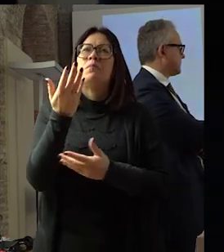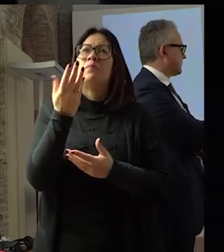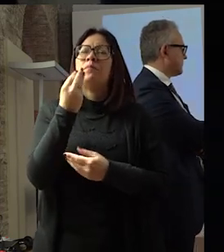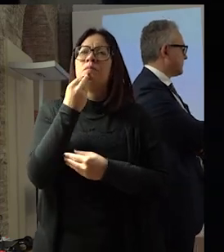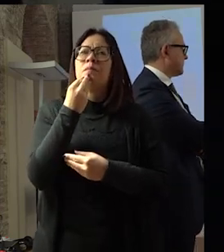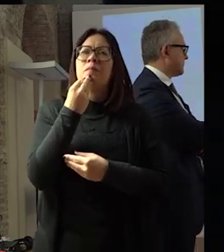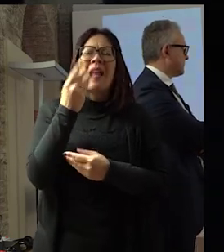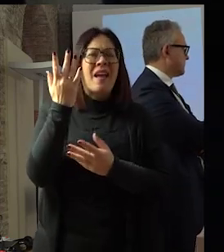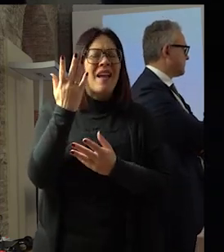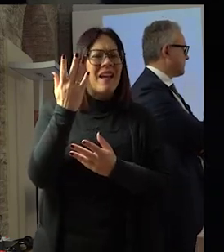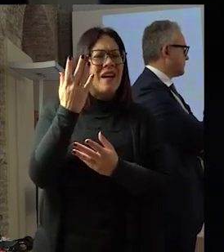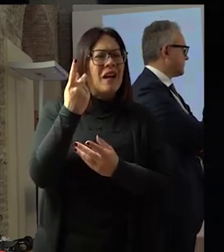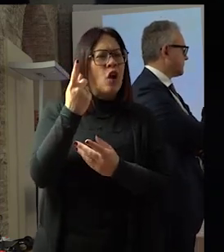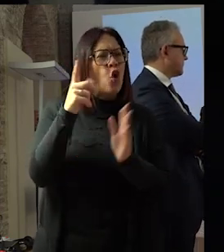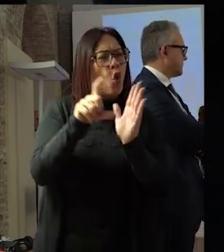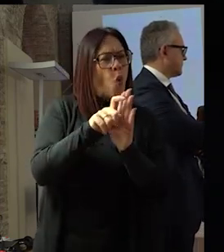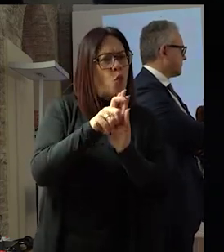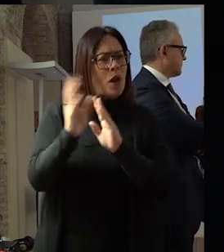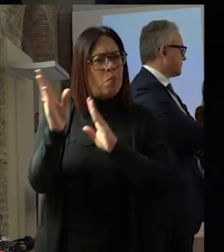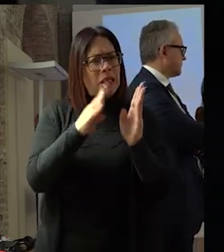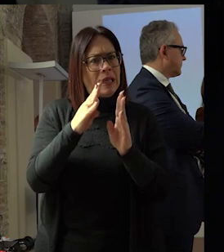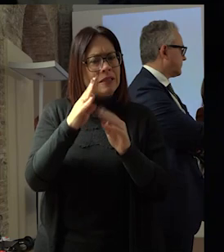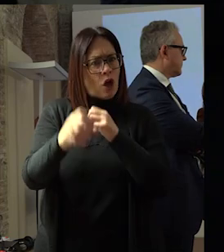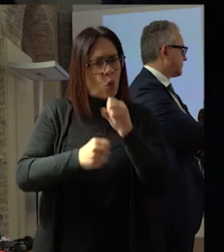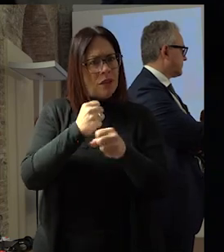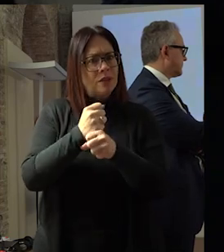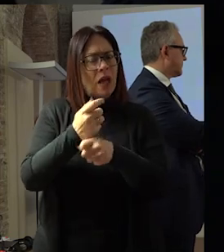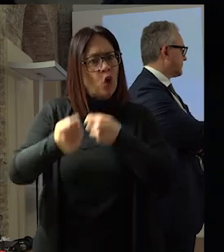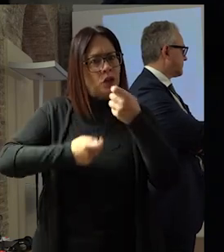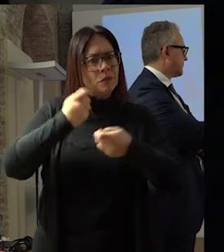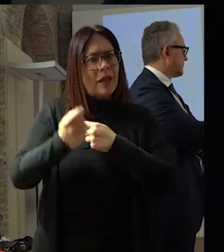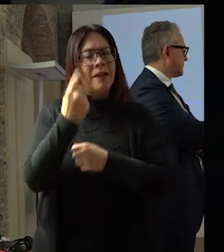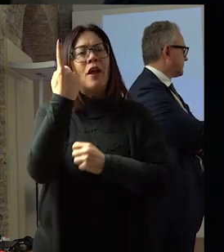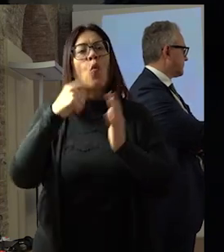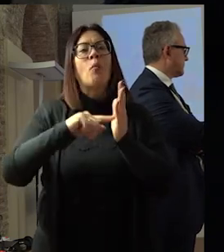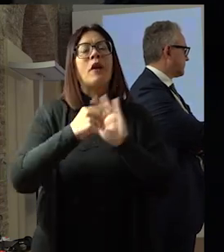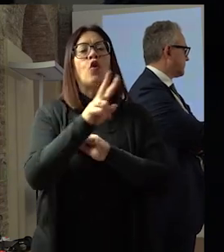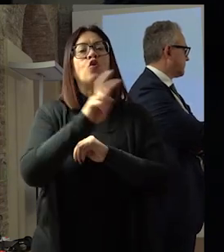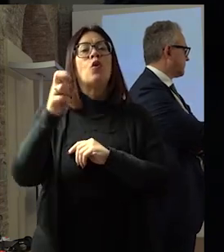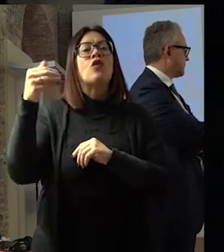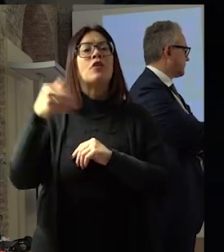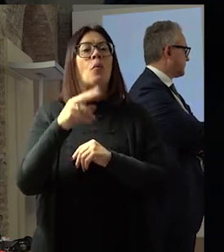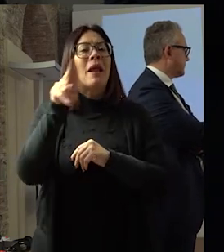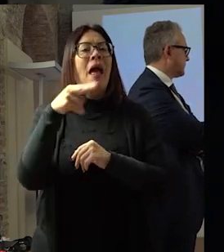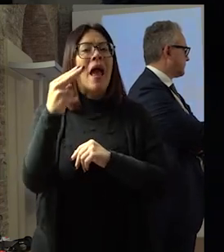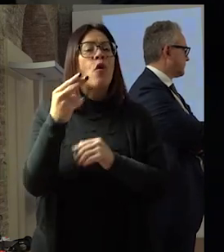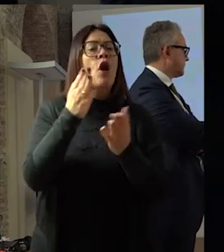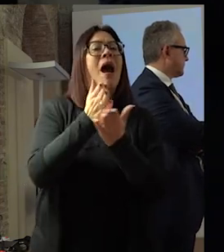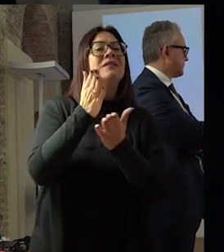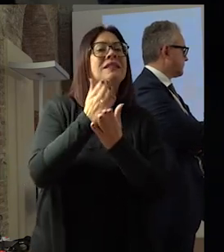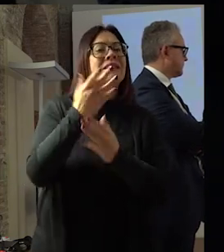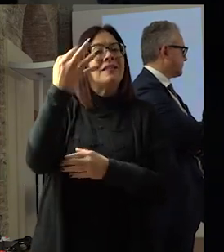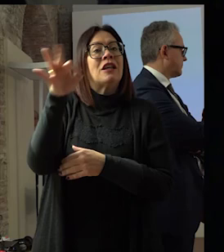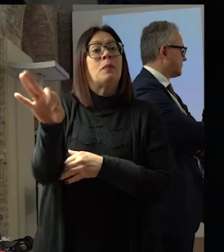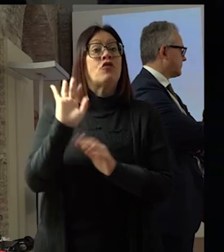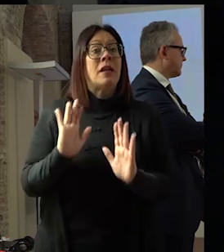pensate che il comune di Pisa quest'anno spende 1.200.000 euro in assistenza specialistica, fino agli